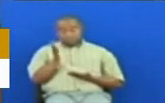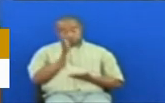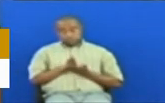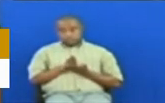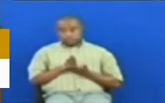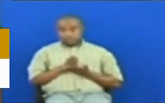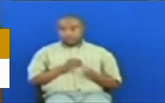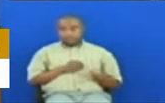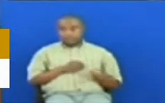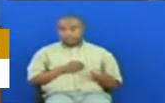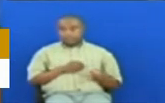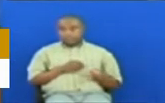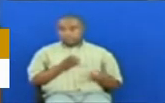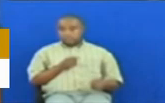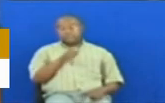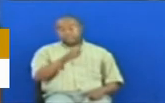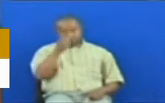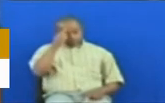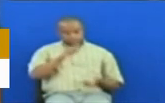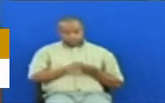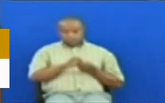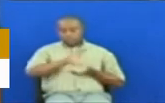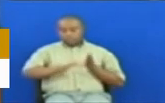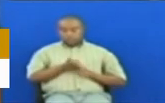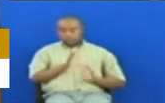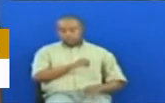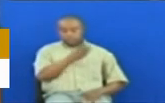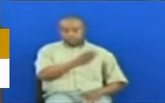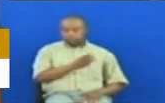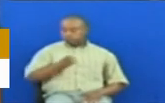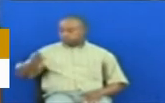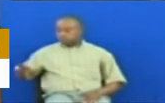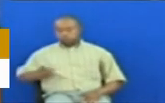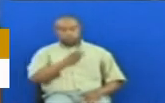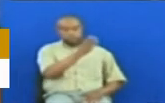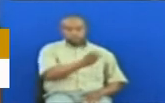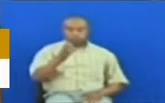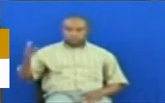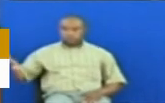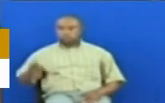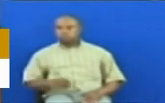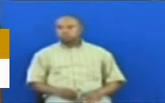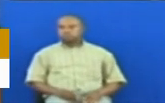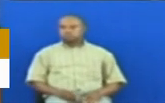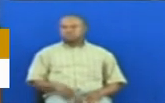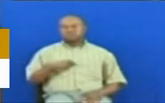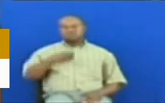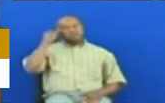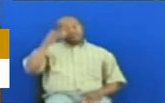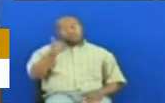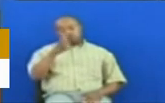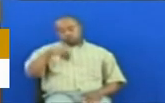Maana lilivyo tulionekana na makubaliano ambayo wameyafanya. Mimi nakushauri sisi